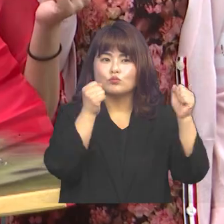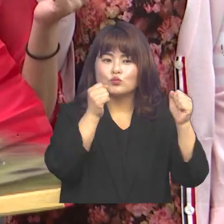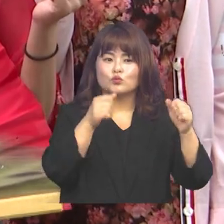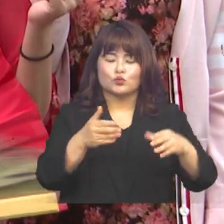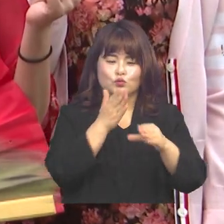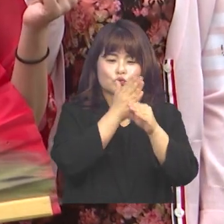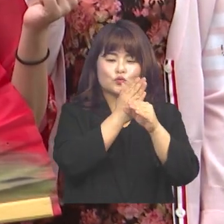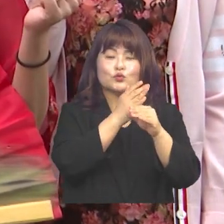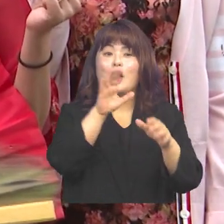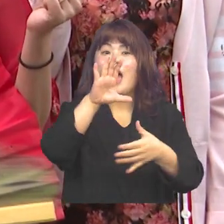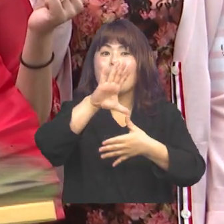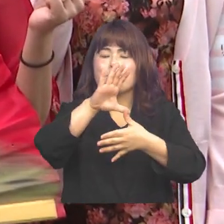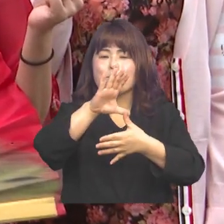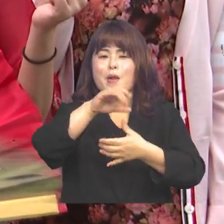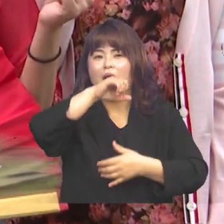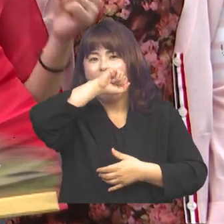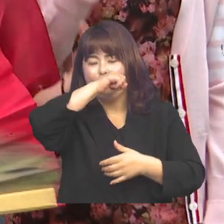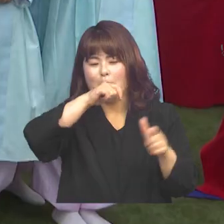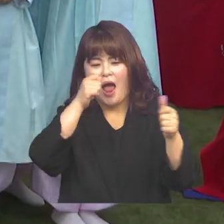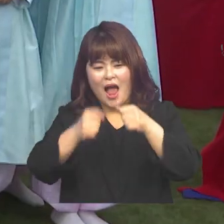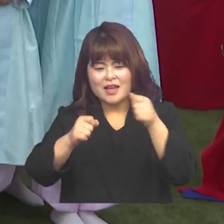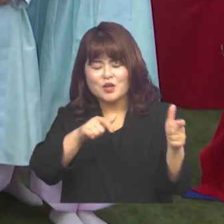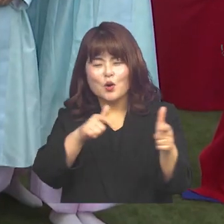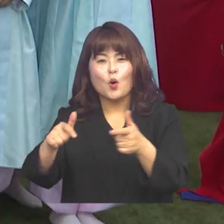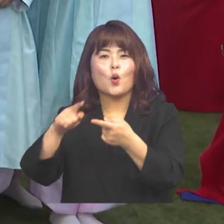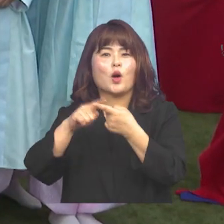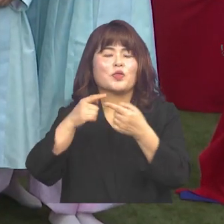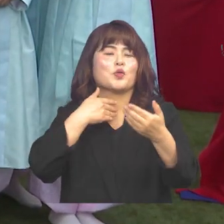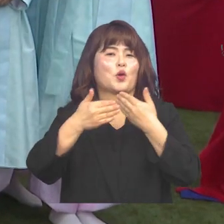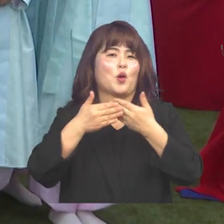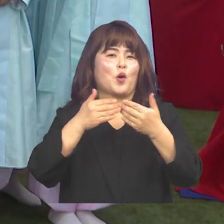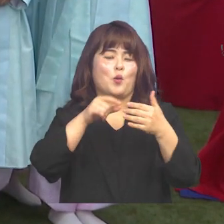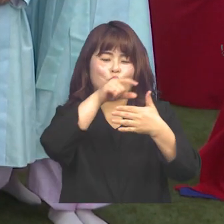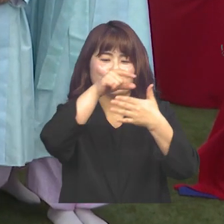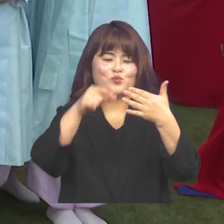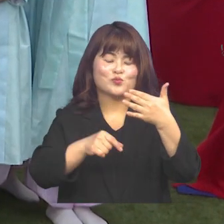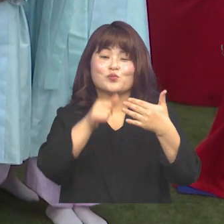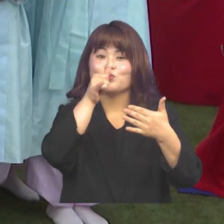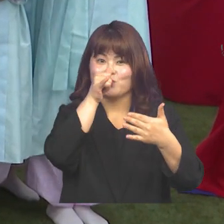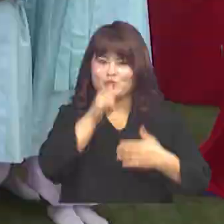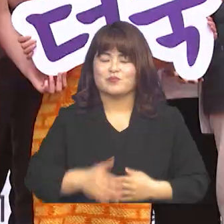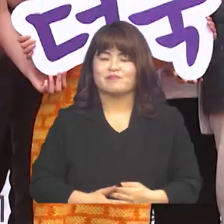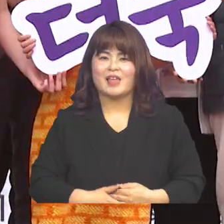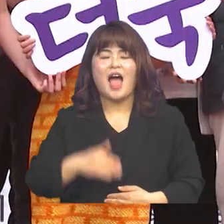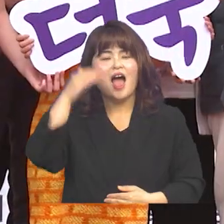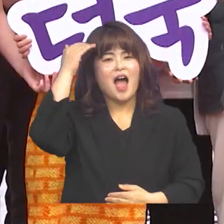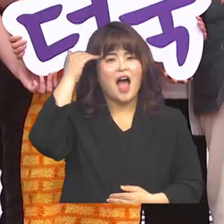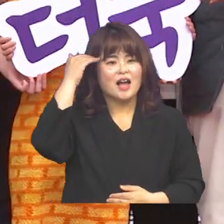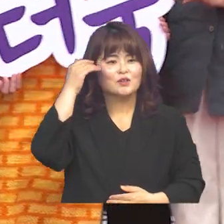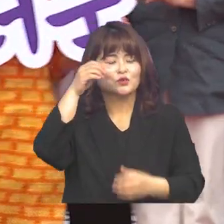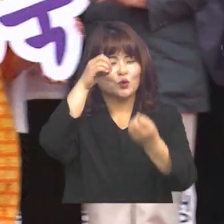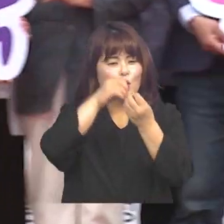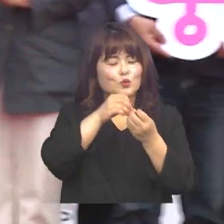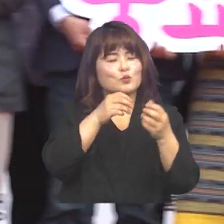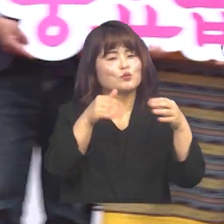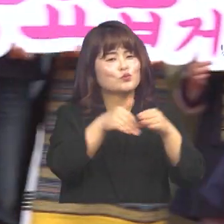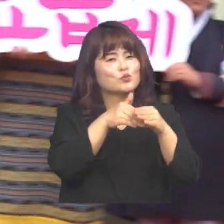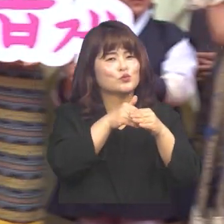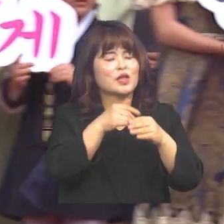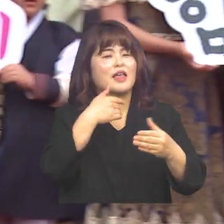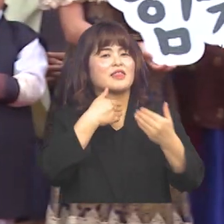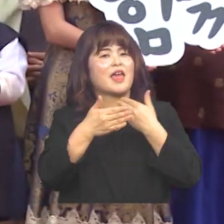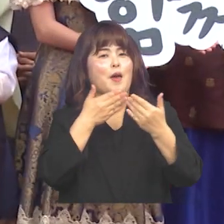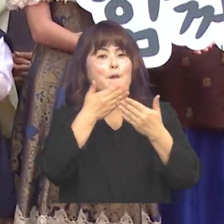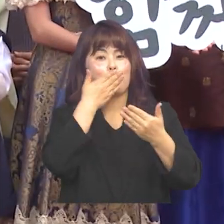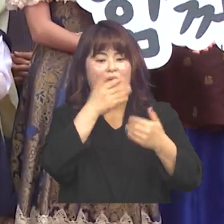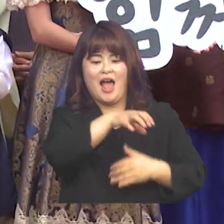국가의 놀이문화 체험과 아프리카 악기, 세계 전통 의상을 체험할 수 있는 프로그램이 마련됐고 한국의 전통 문화를 직접 경험할 수